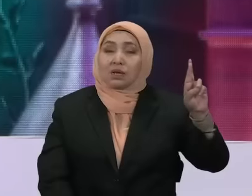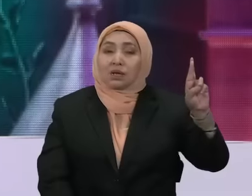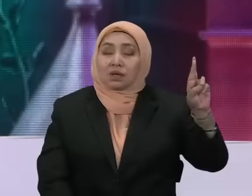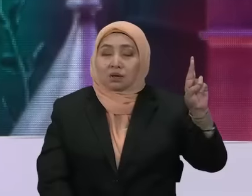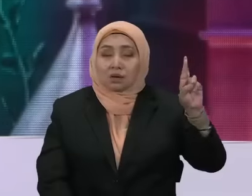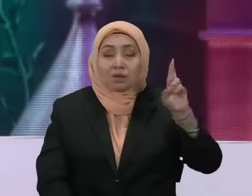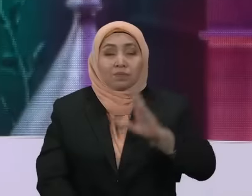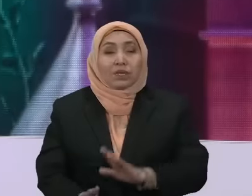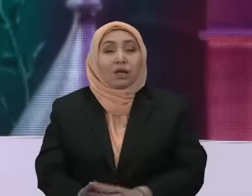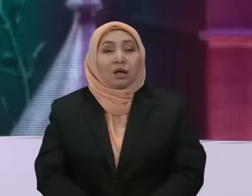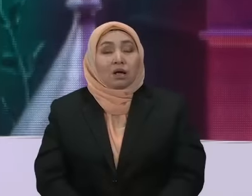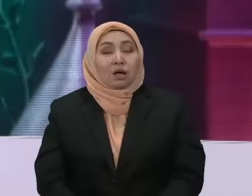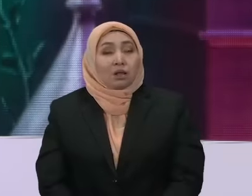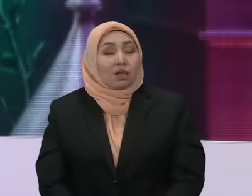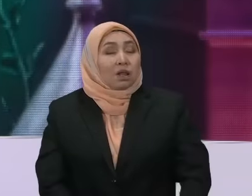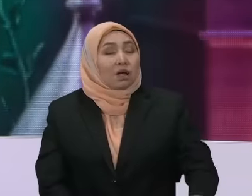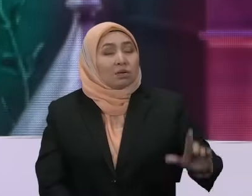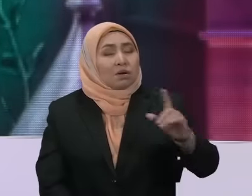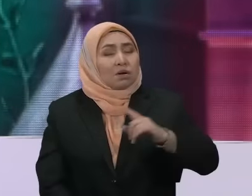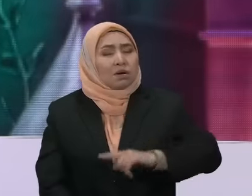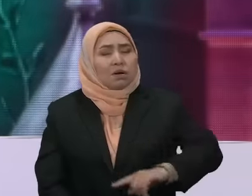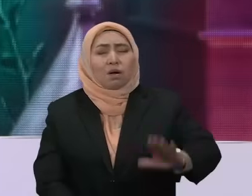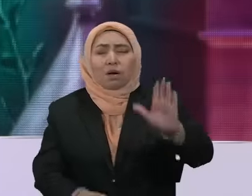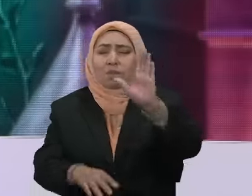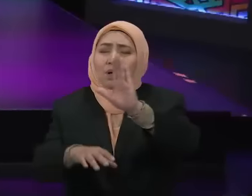tasbih. Labbaik